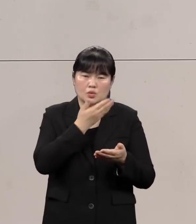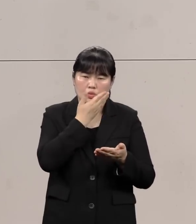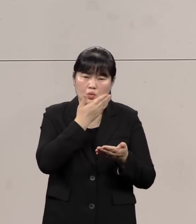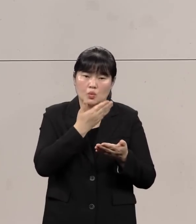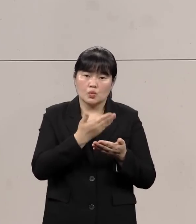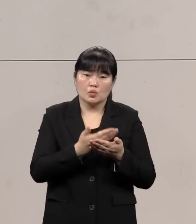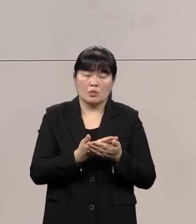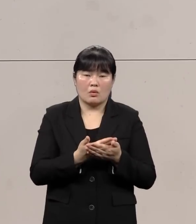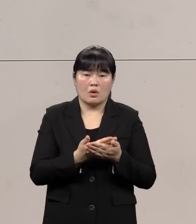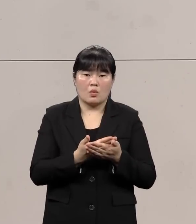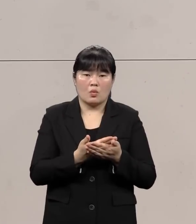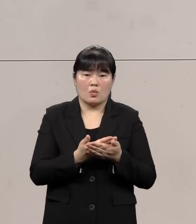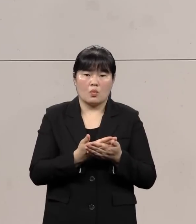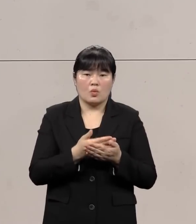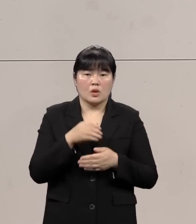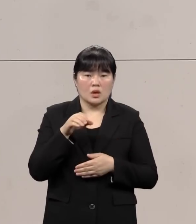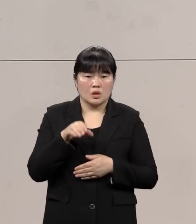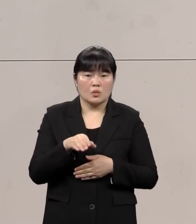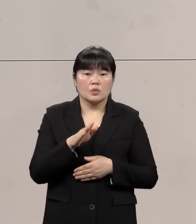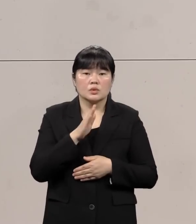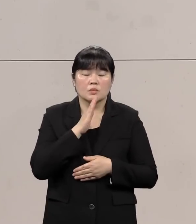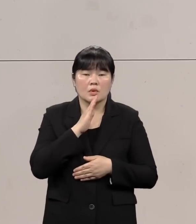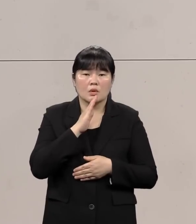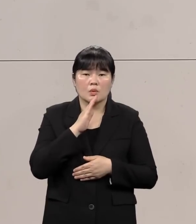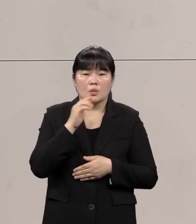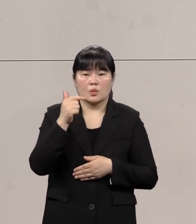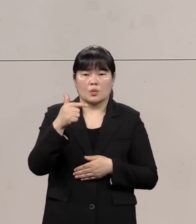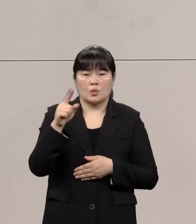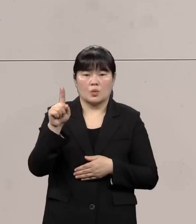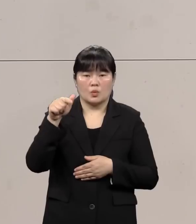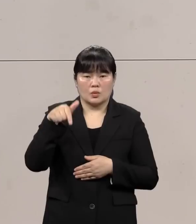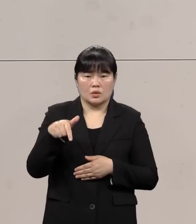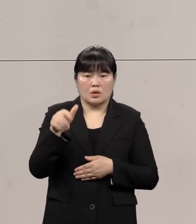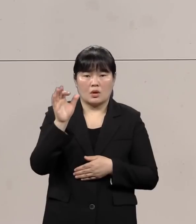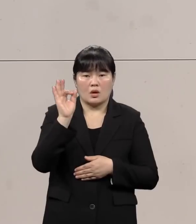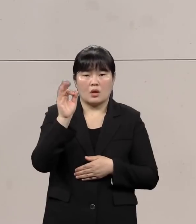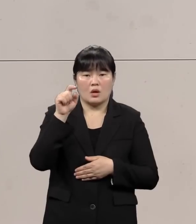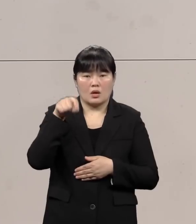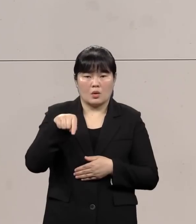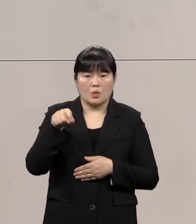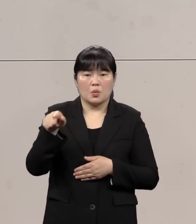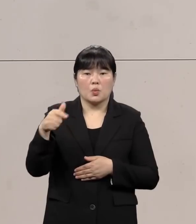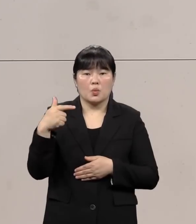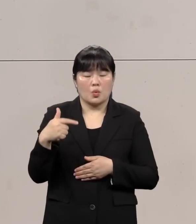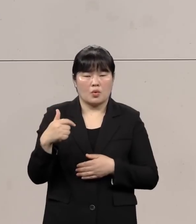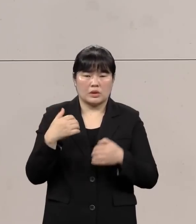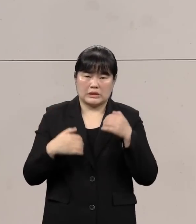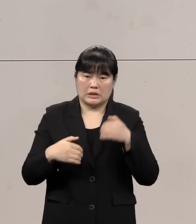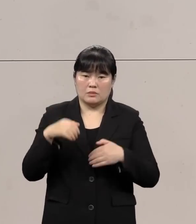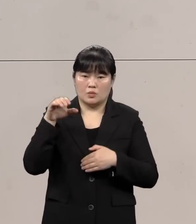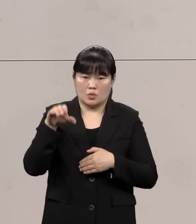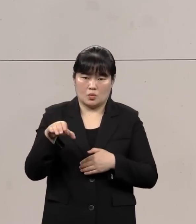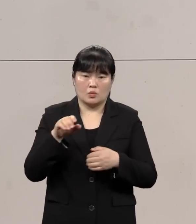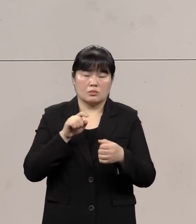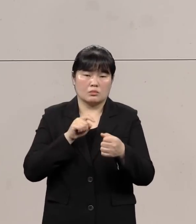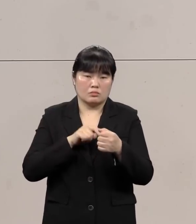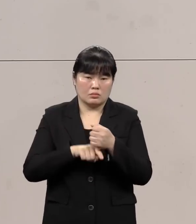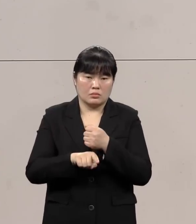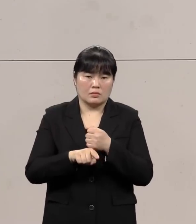낙원은 예수님과 동떨어진 것도 아니고 미래에서나 완성될 것이 결코 아닙니다